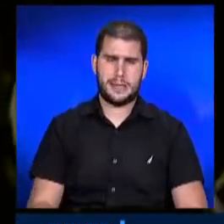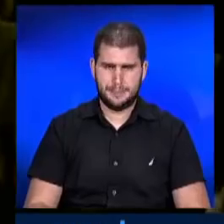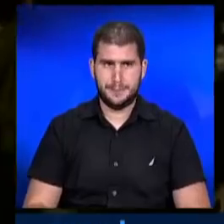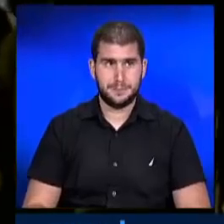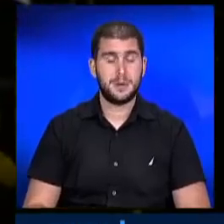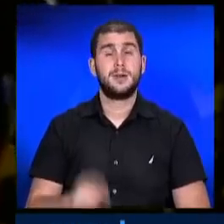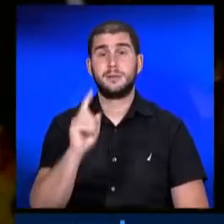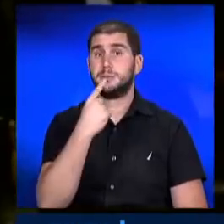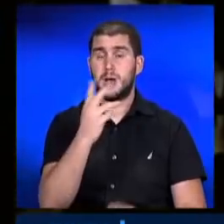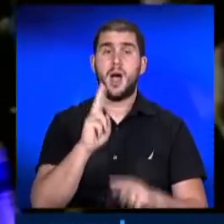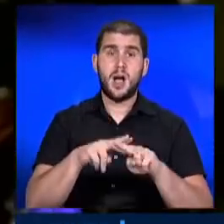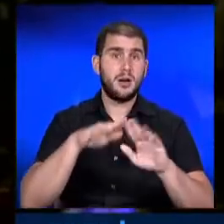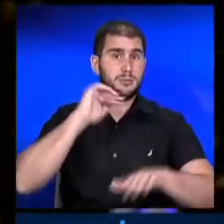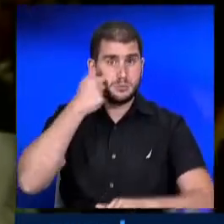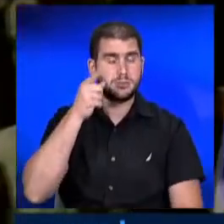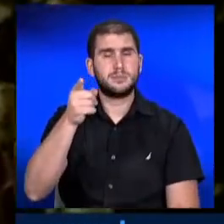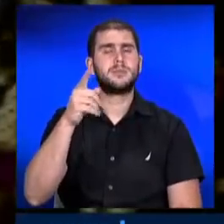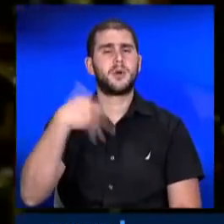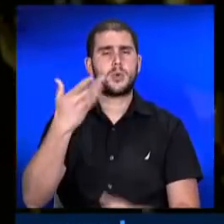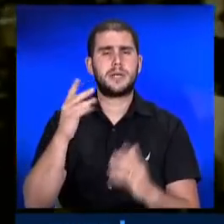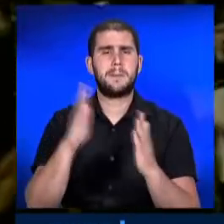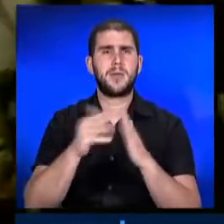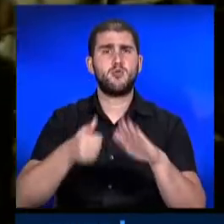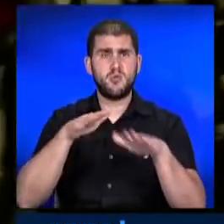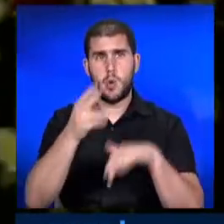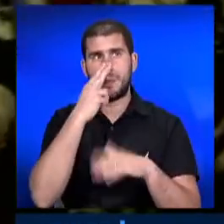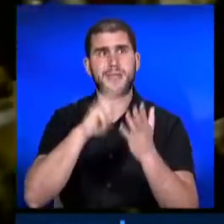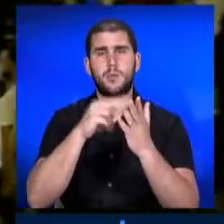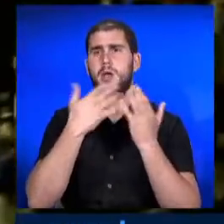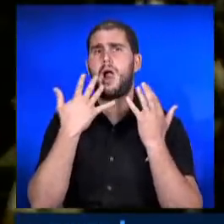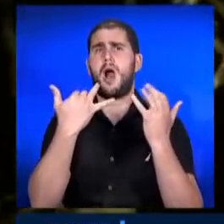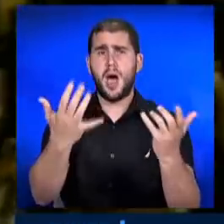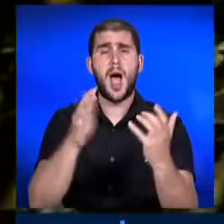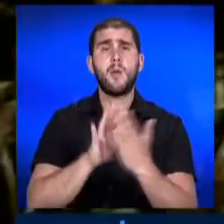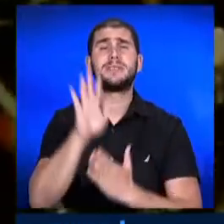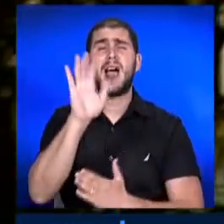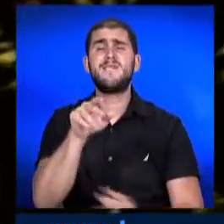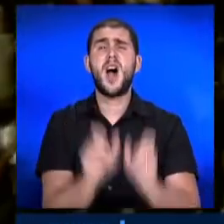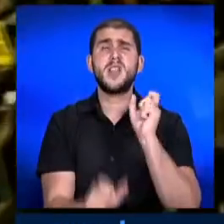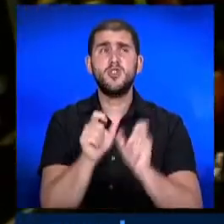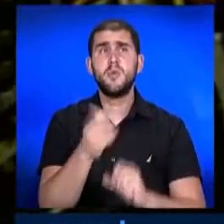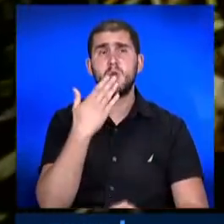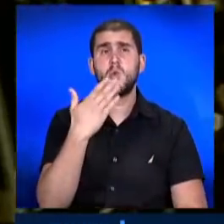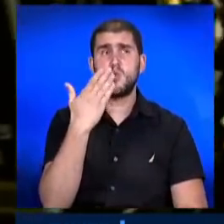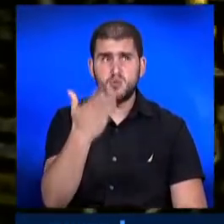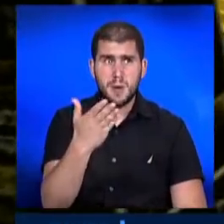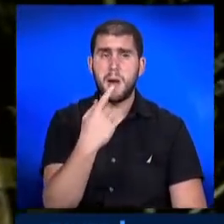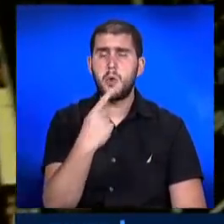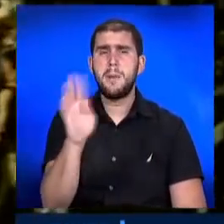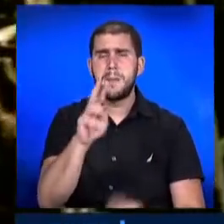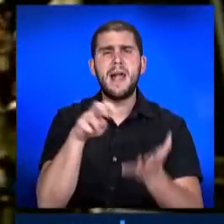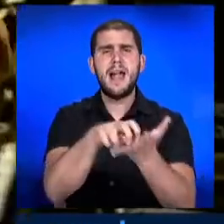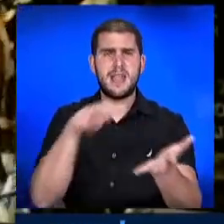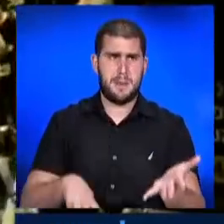הדברים האלו מגיעים יום לאחר שמחוץ למעון ראש הממשלה נראו התמונות האלה. 15,000 איש בירושלים קראו לנתניהו